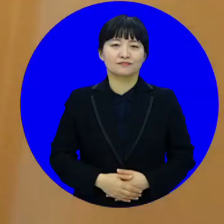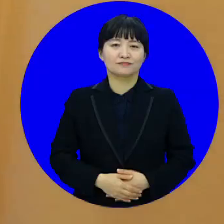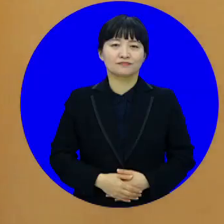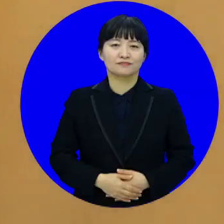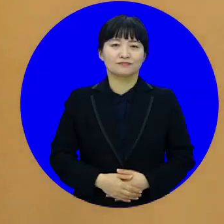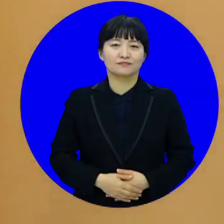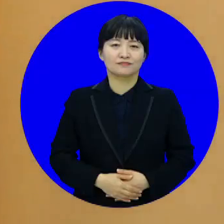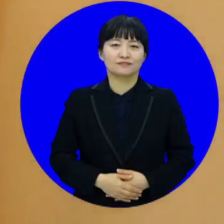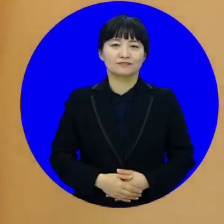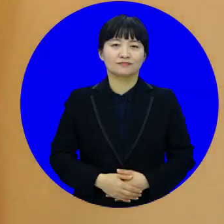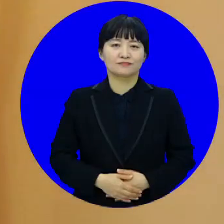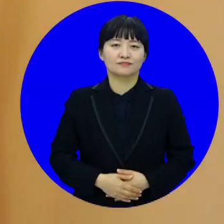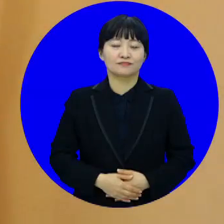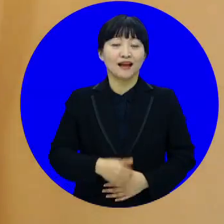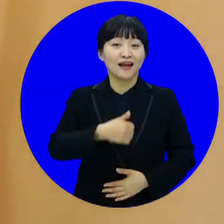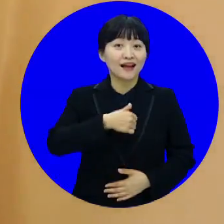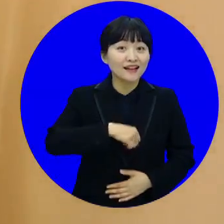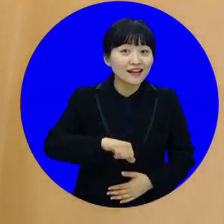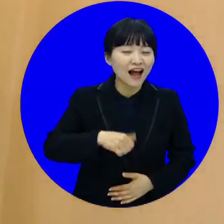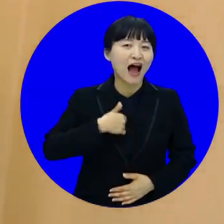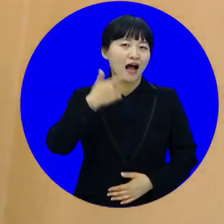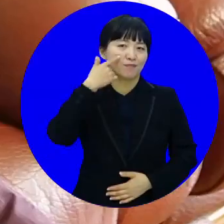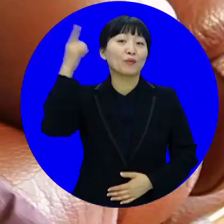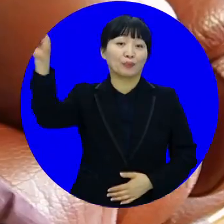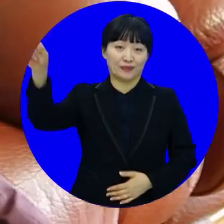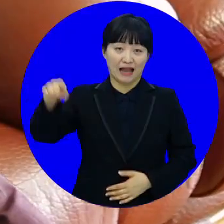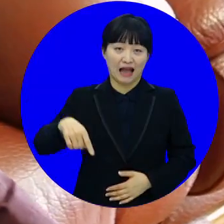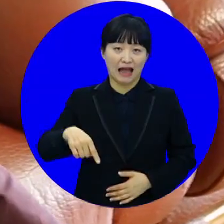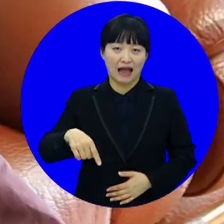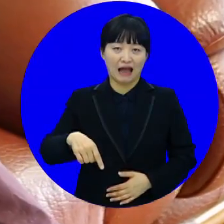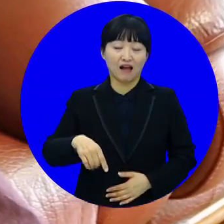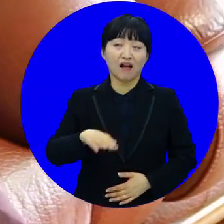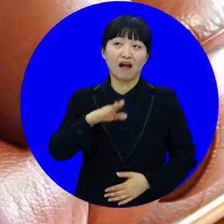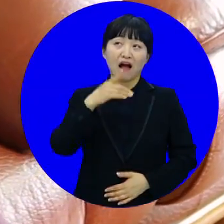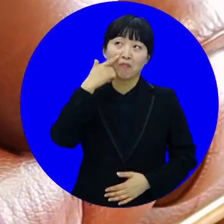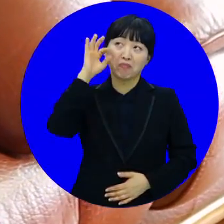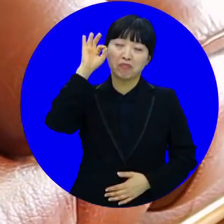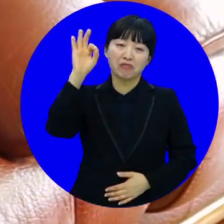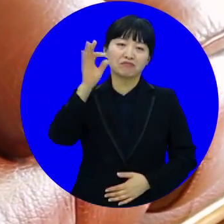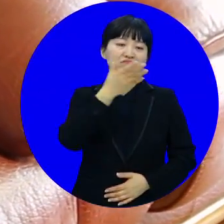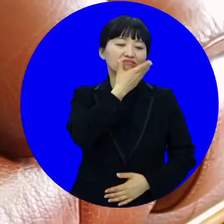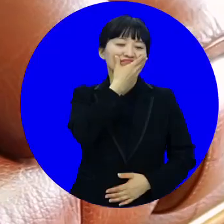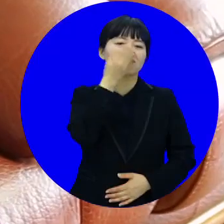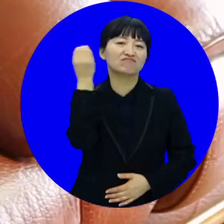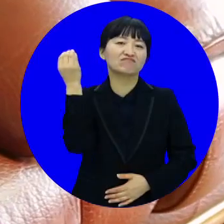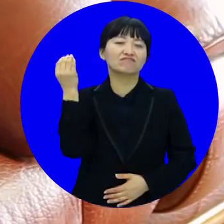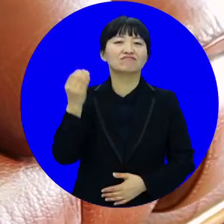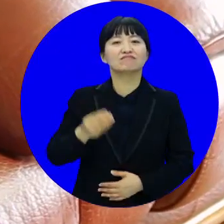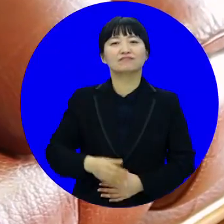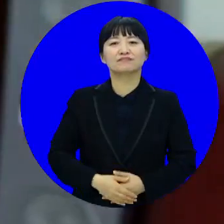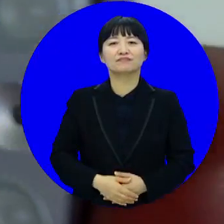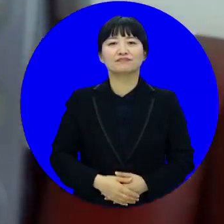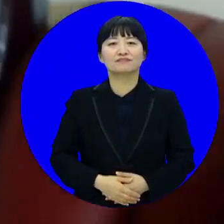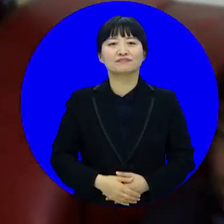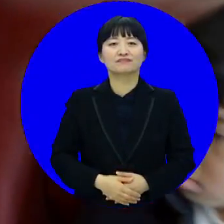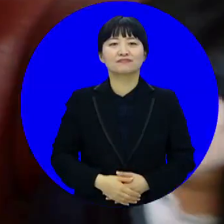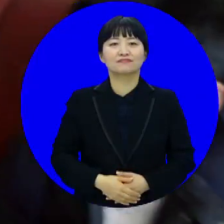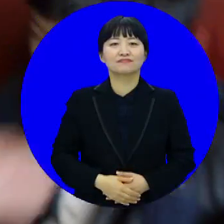지훈이. 지훈아, 아빠 왔다. 역시 아빠를 보고도 시큰둥합니다. 우리